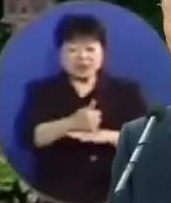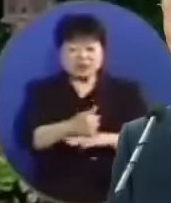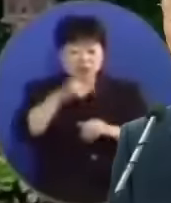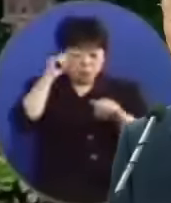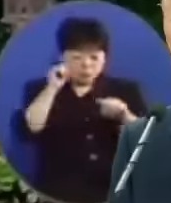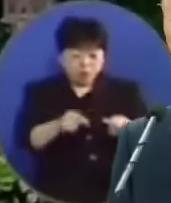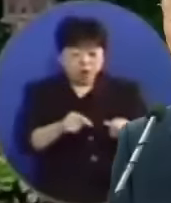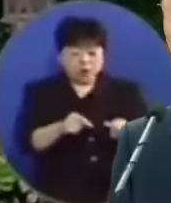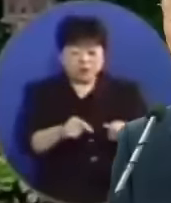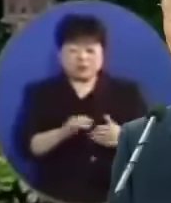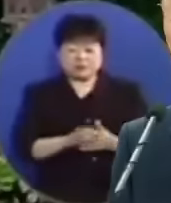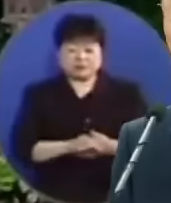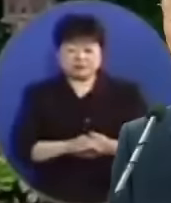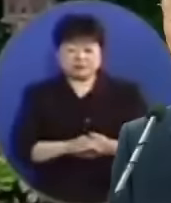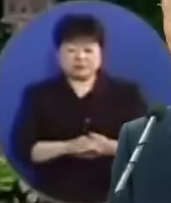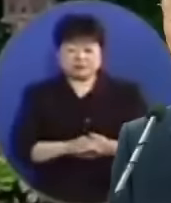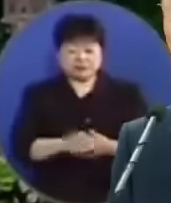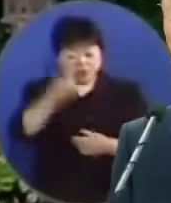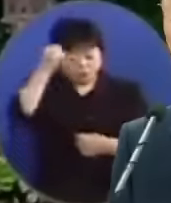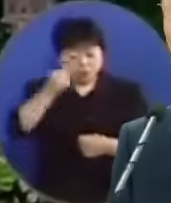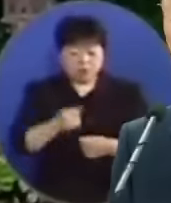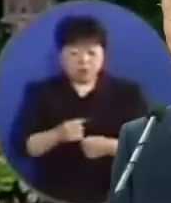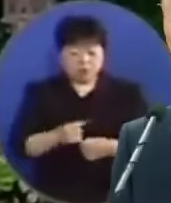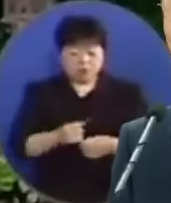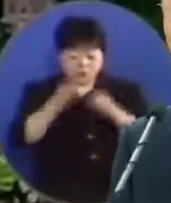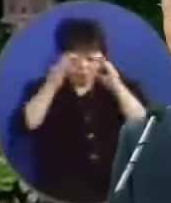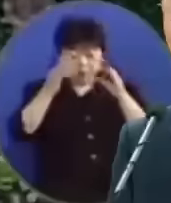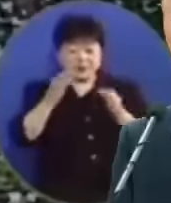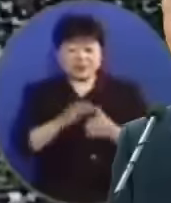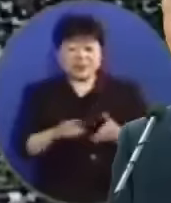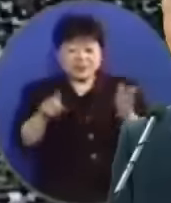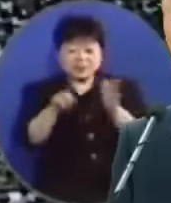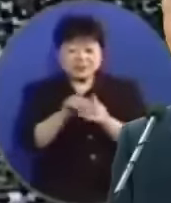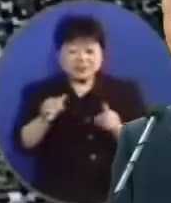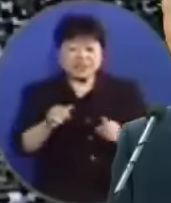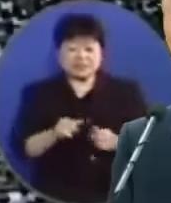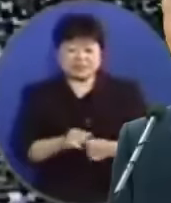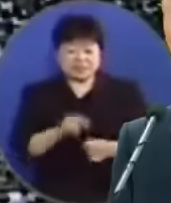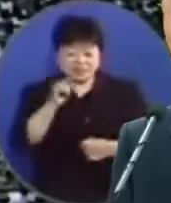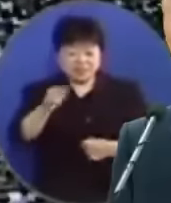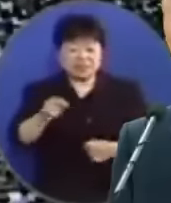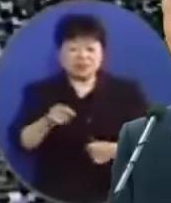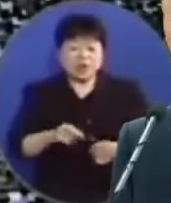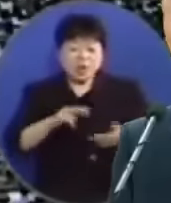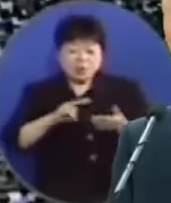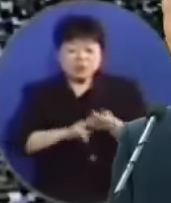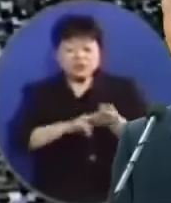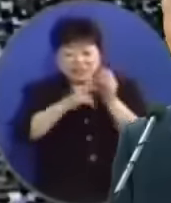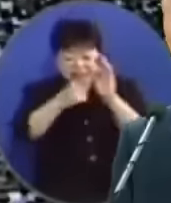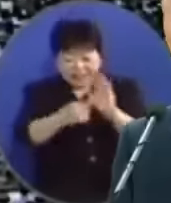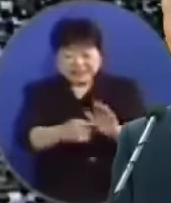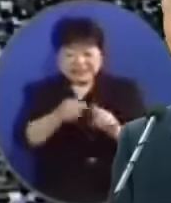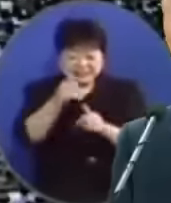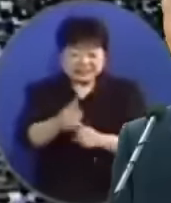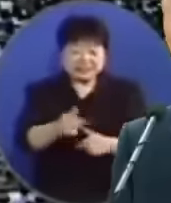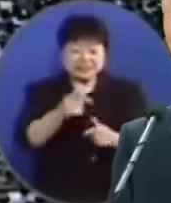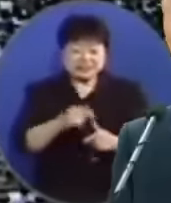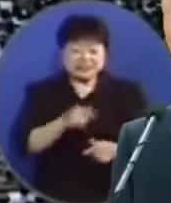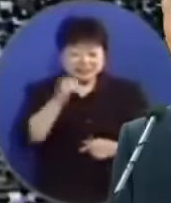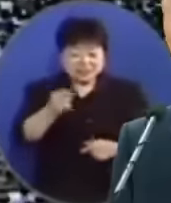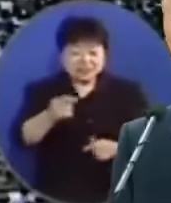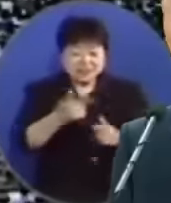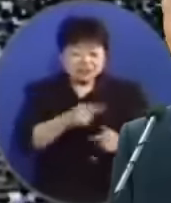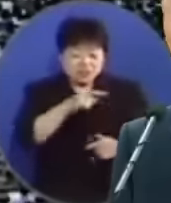한번 다 같이 외워보십시다. 믿는 자들에게 시작. 믿는 자들에게는 이런 표적이 따르리니 곧 그들이